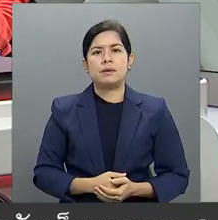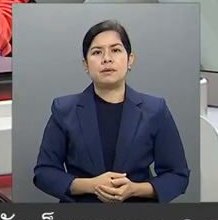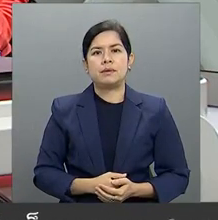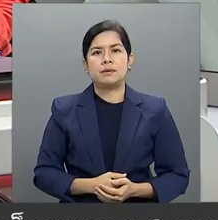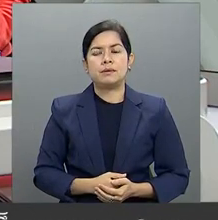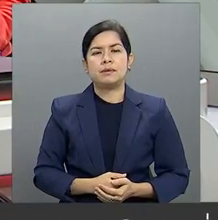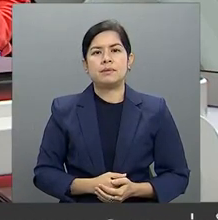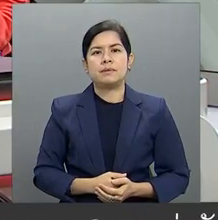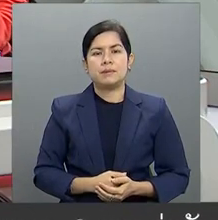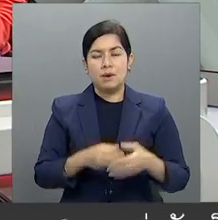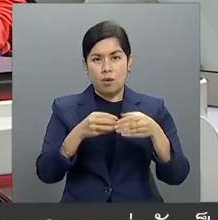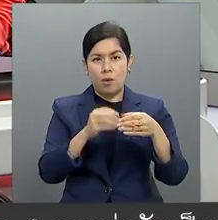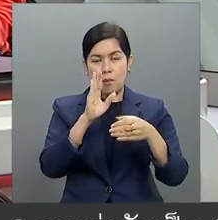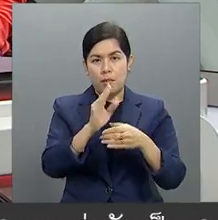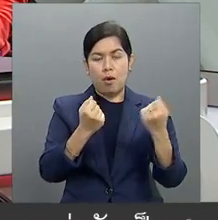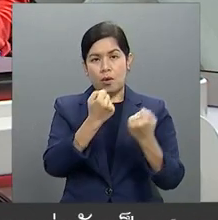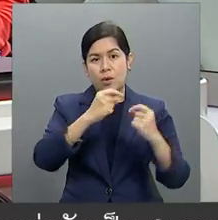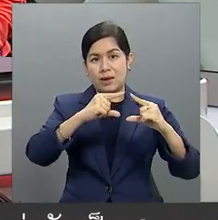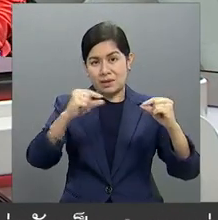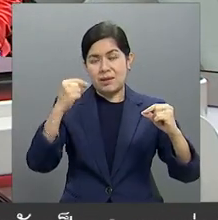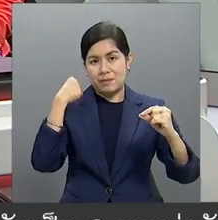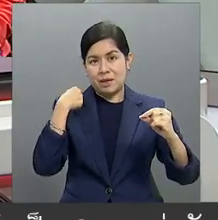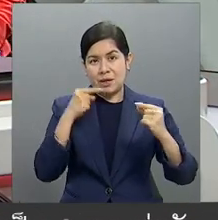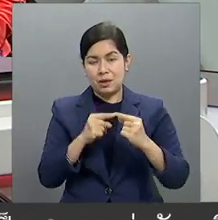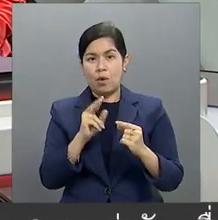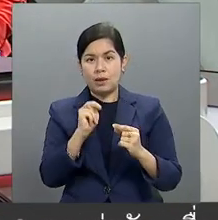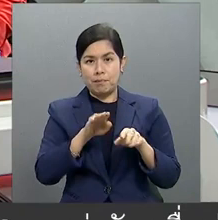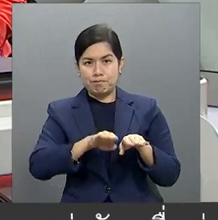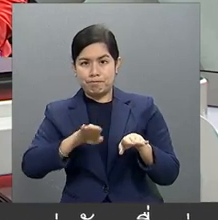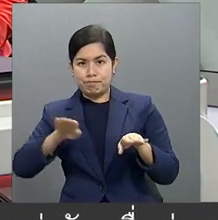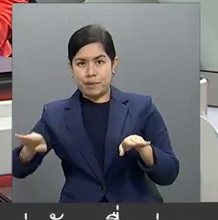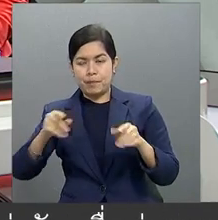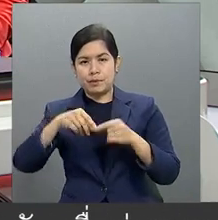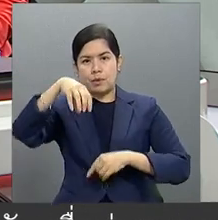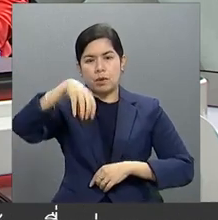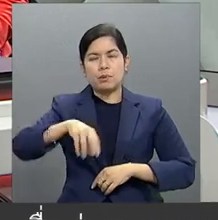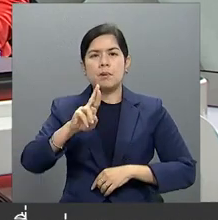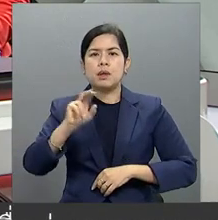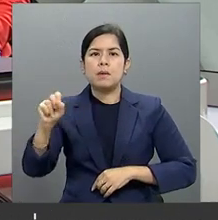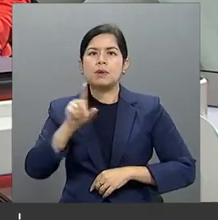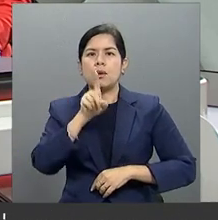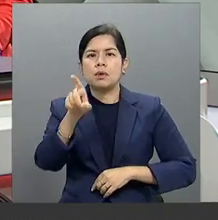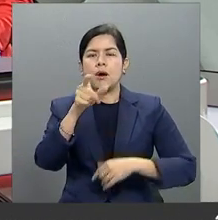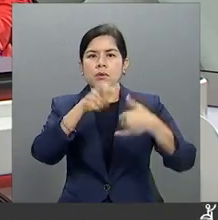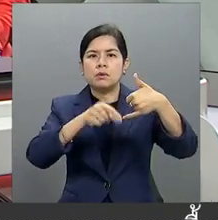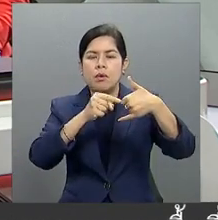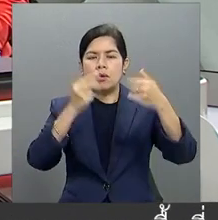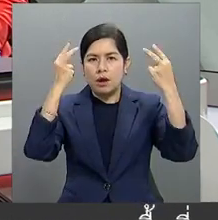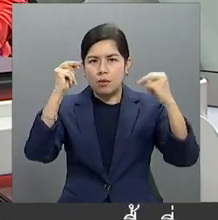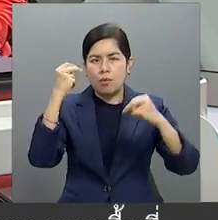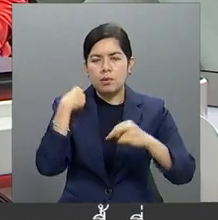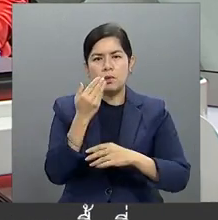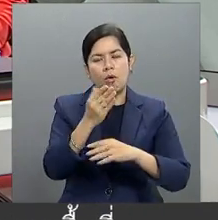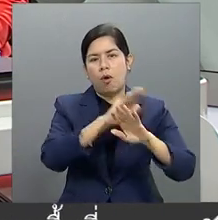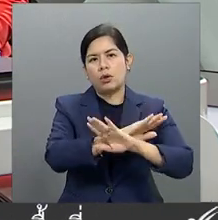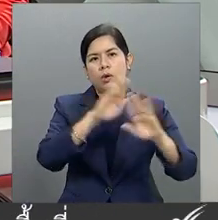แม่ทุมแท็กซี่นัดรวมตัวกันที่ทำเนียบรัฐบาลนะคะเพื่อเรียกร้องแล้วก็ทวงถามนายกรัฐมนตรีค่ะกรณีการขอให้มีการยกเลิกกฎหมายให้